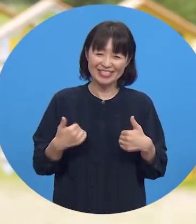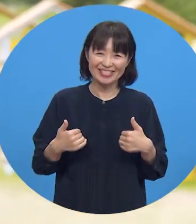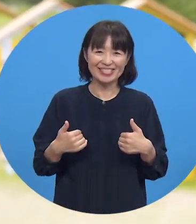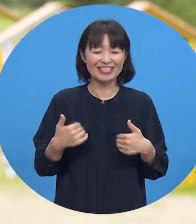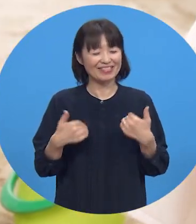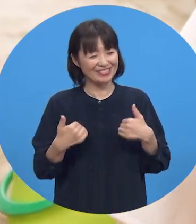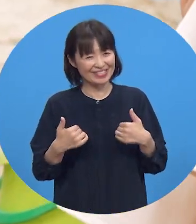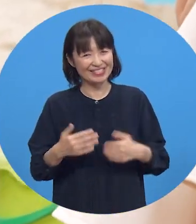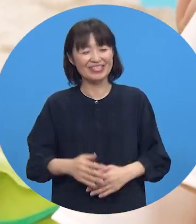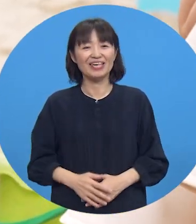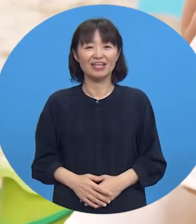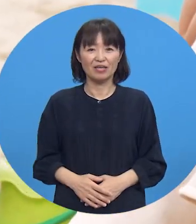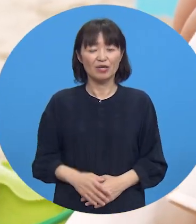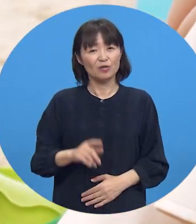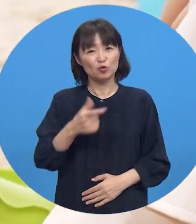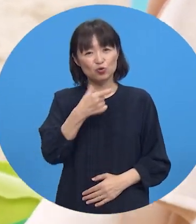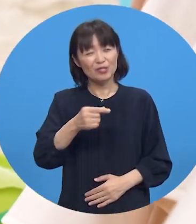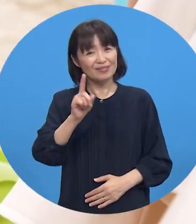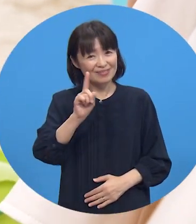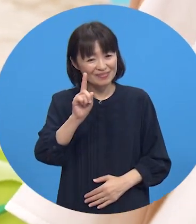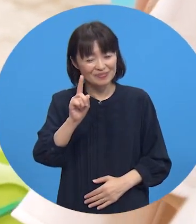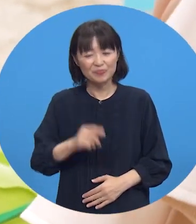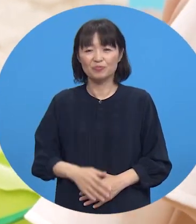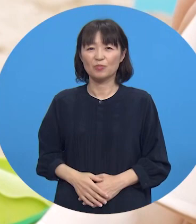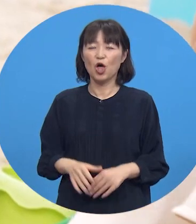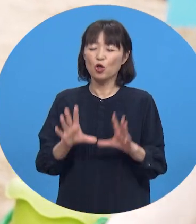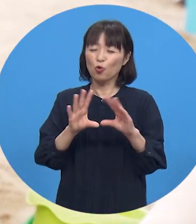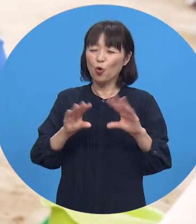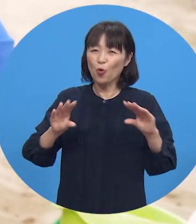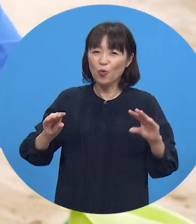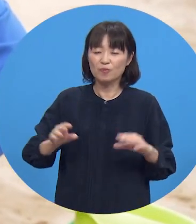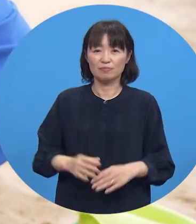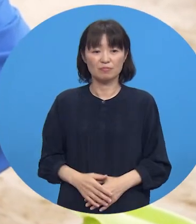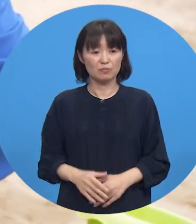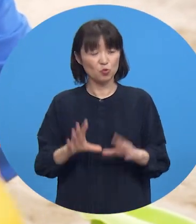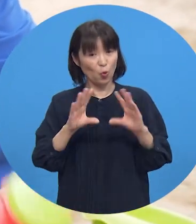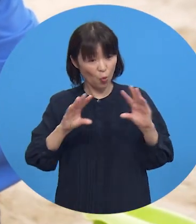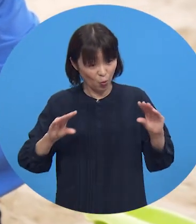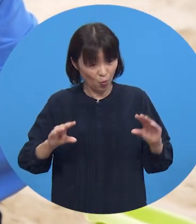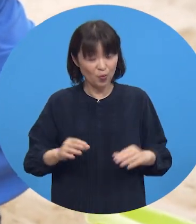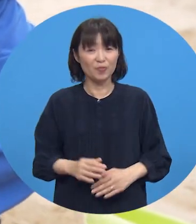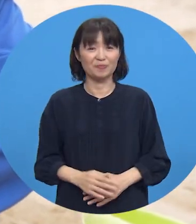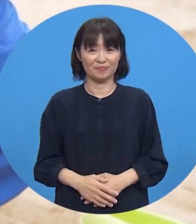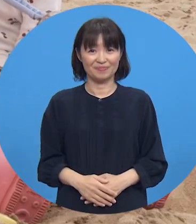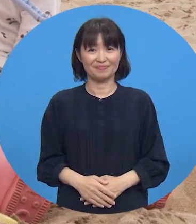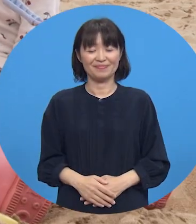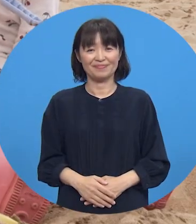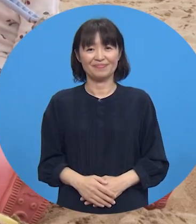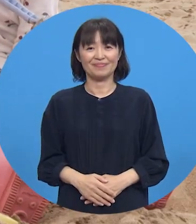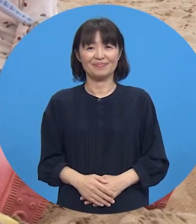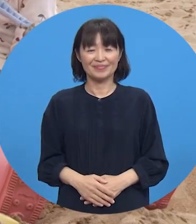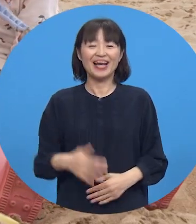楽しい。 どんなとこが好きですか？ 泥 があるところ。